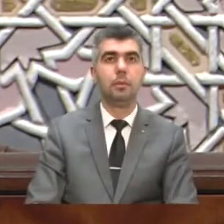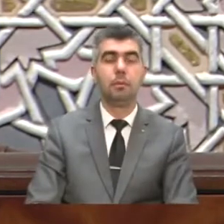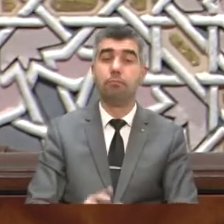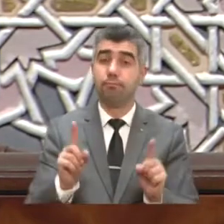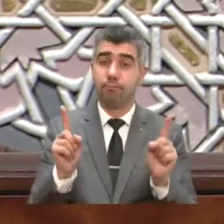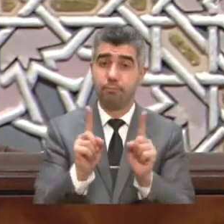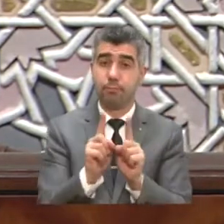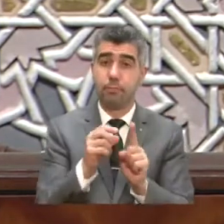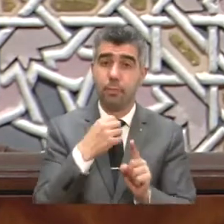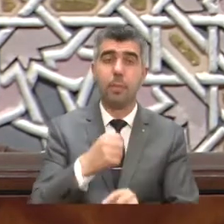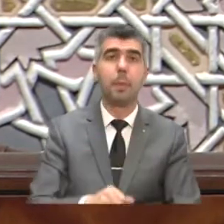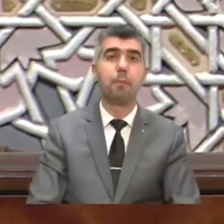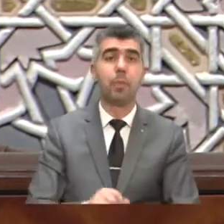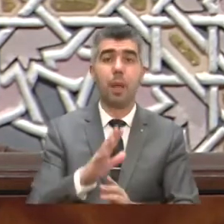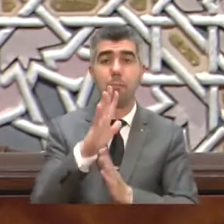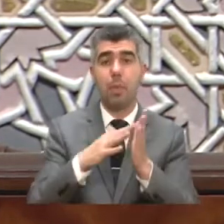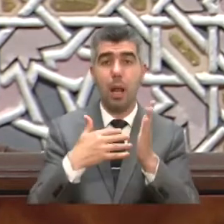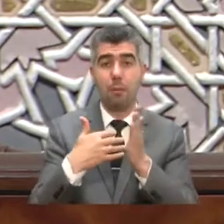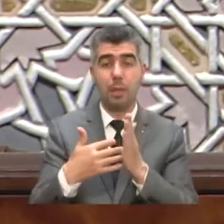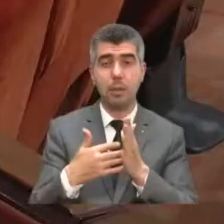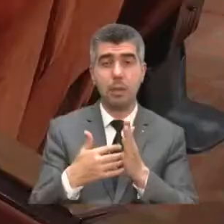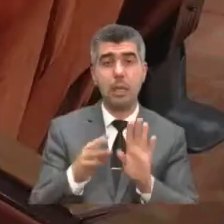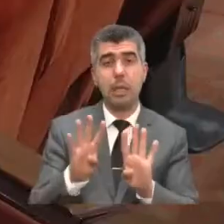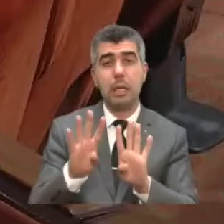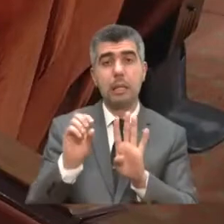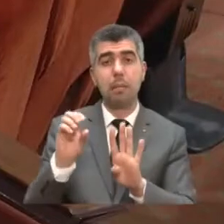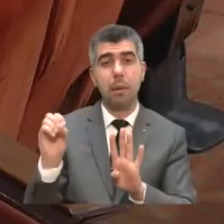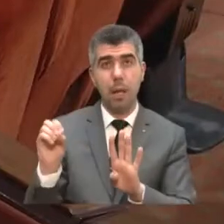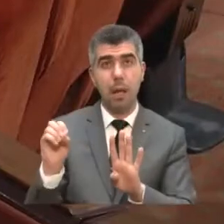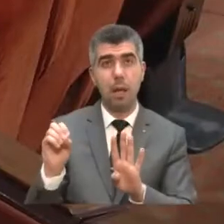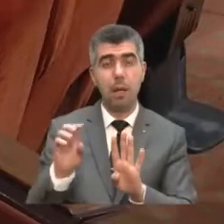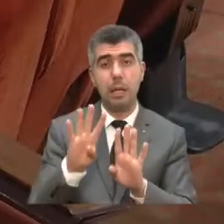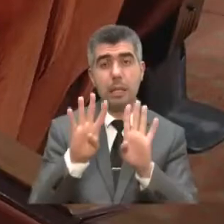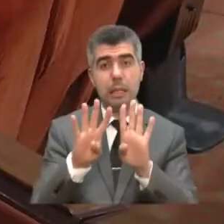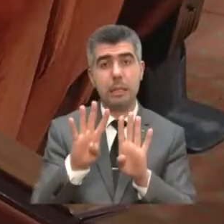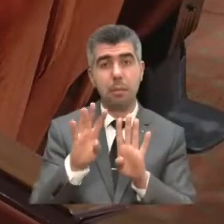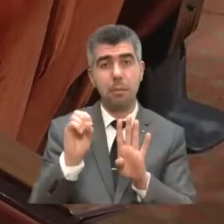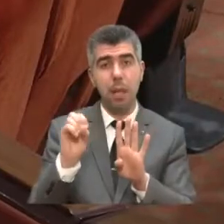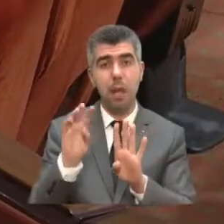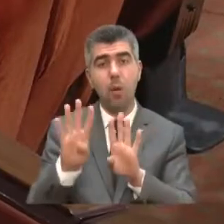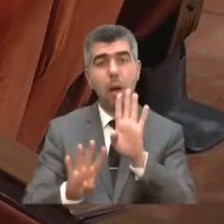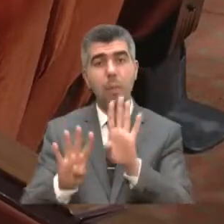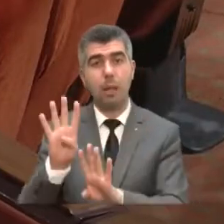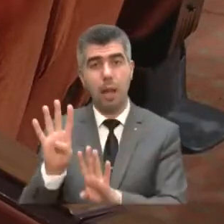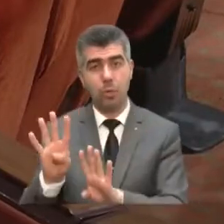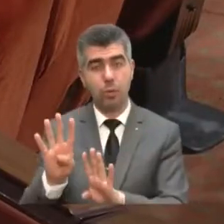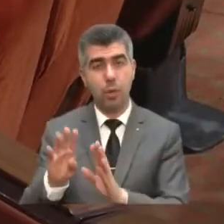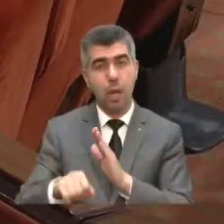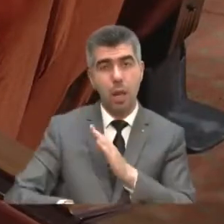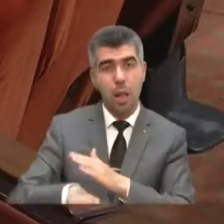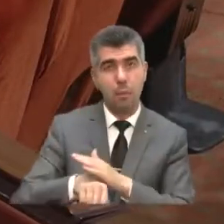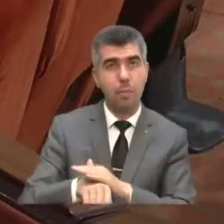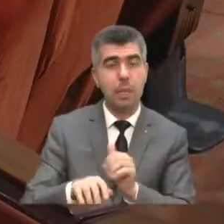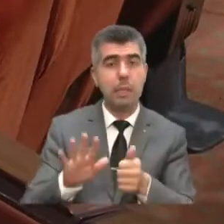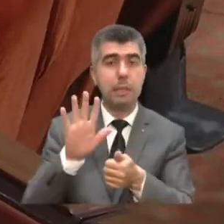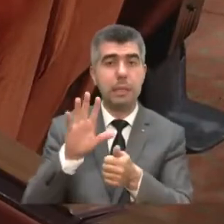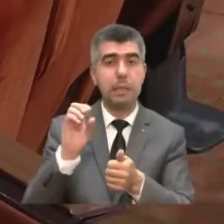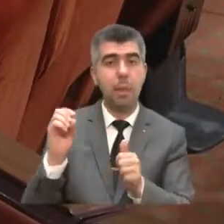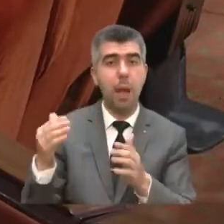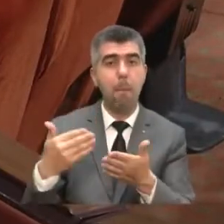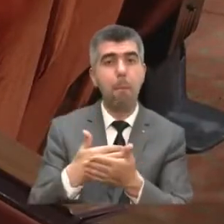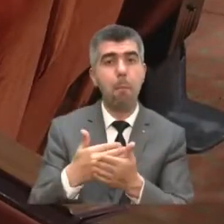باختصار شديد غير على البرنامج ديال 800 ملعب، 814 ملعب بالتدقيق، 600 مليون ديال الدرهم